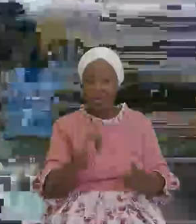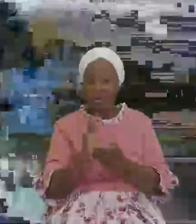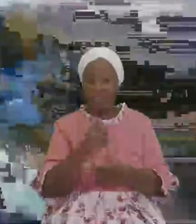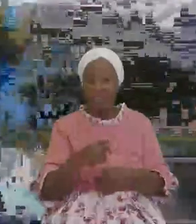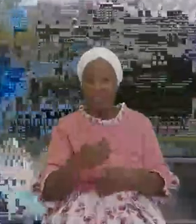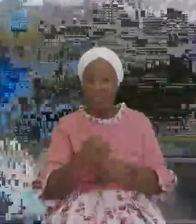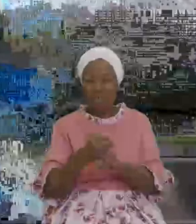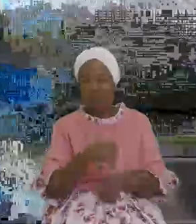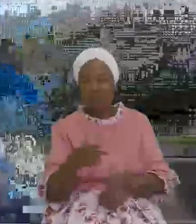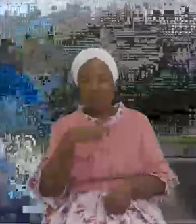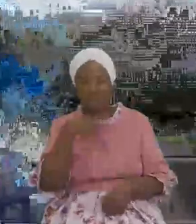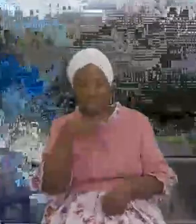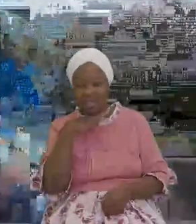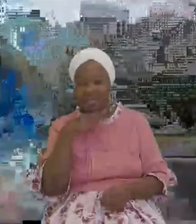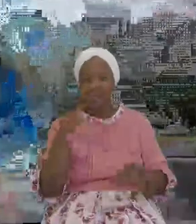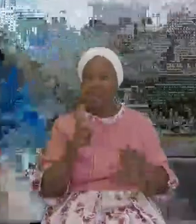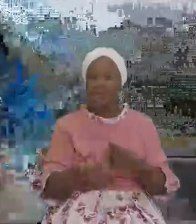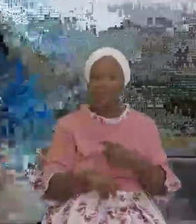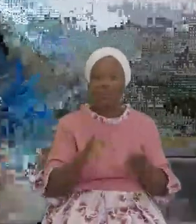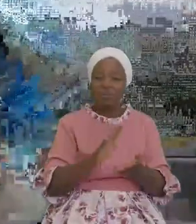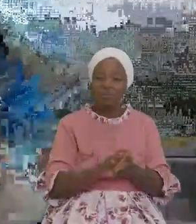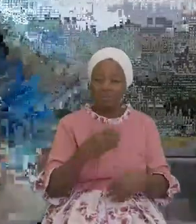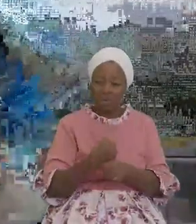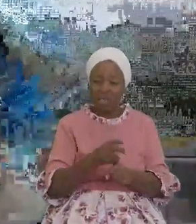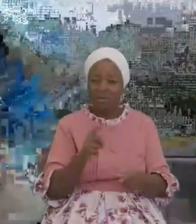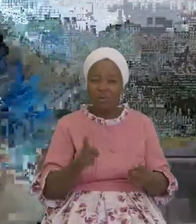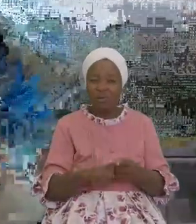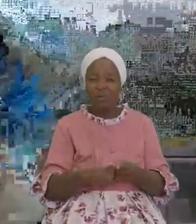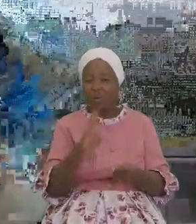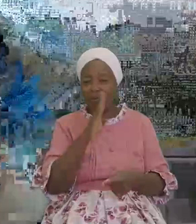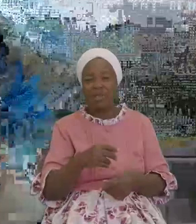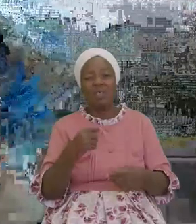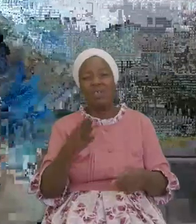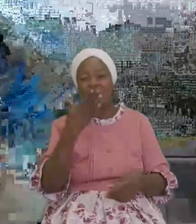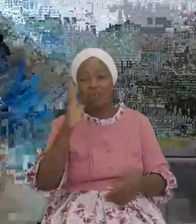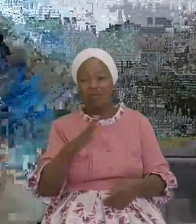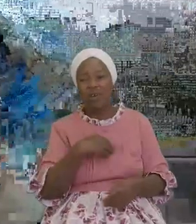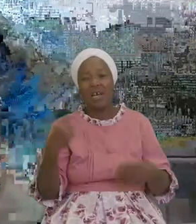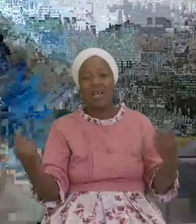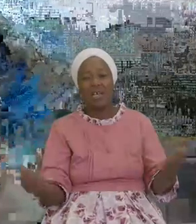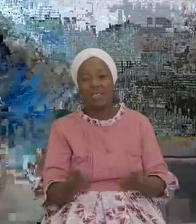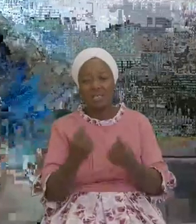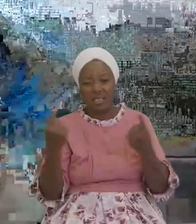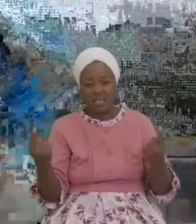C'est moi qui corromps les autres et ils sont malfaiteurs et pécheurs.